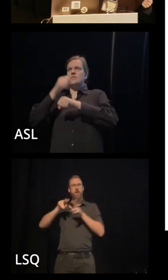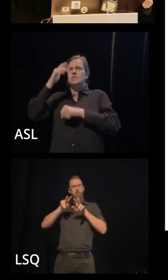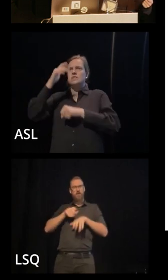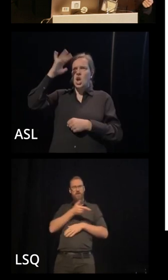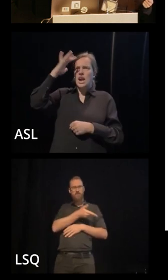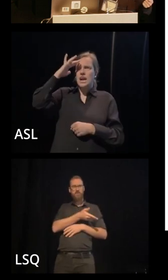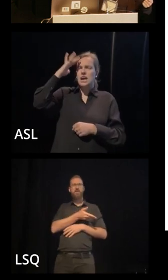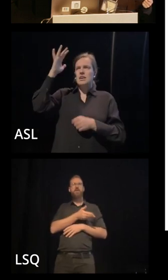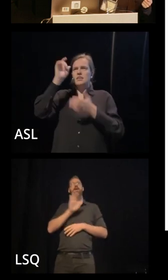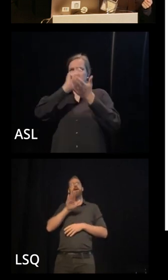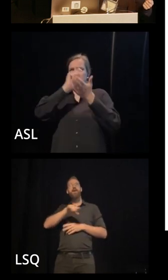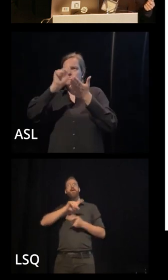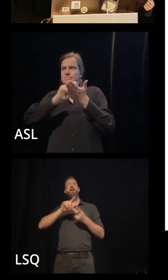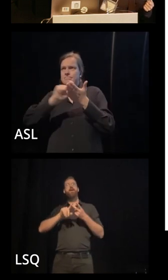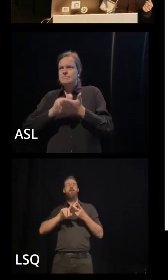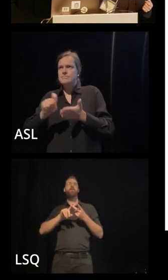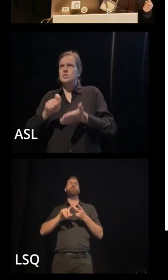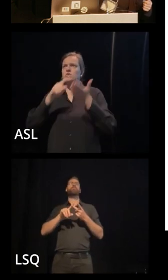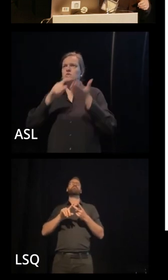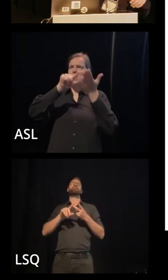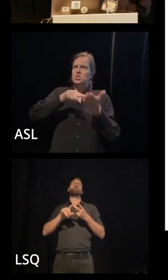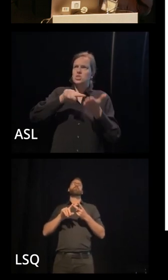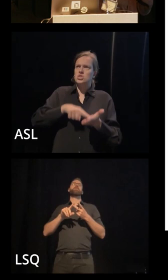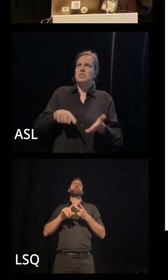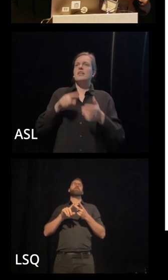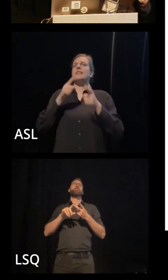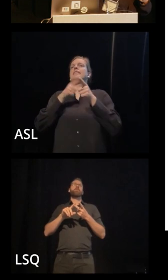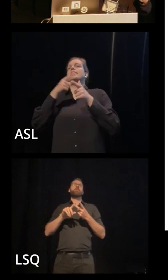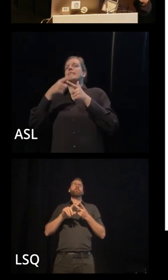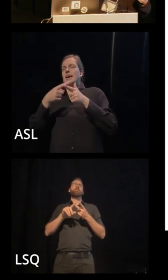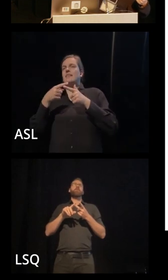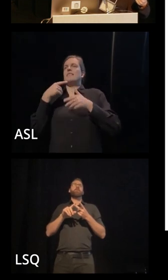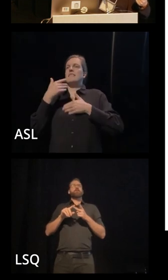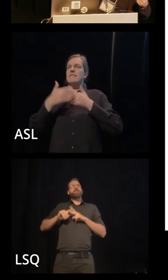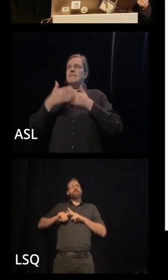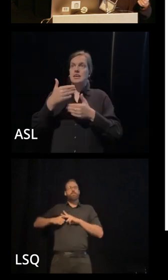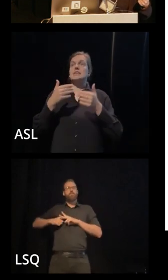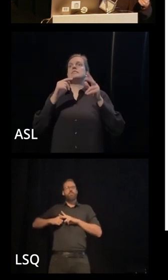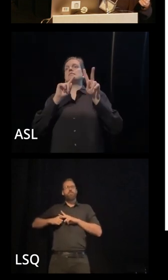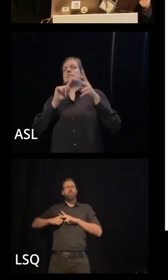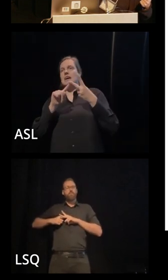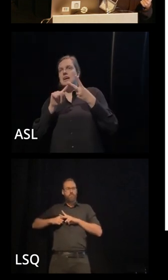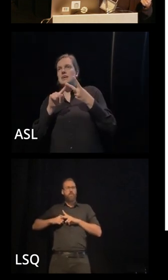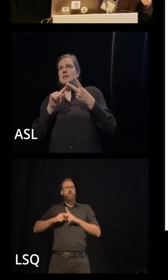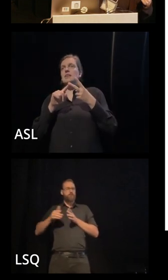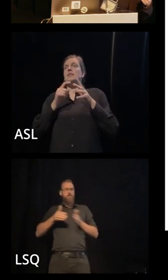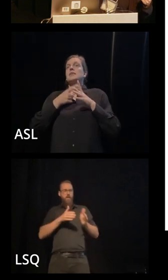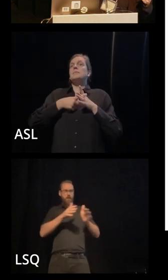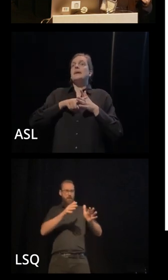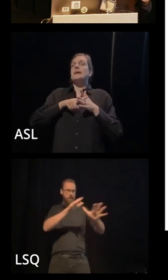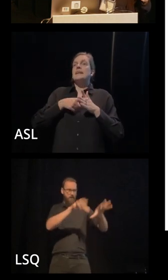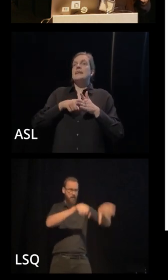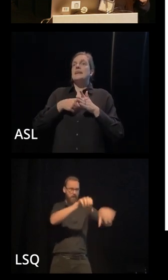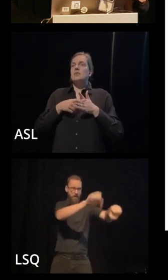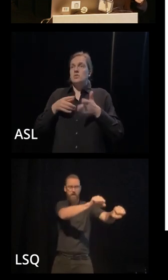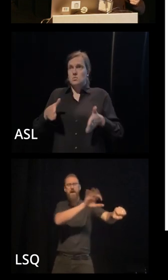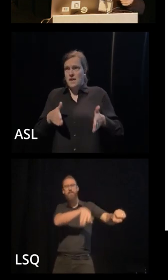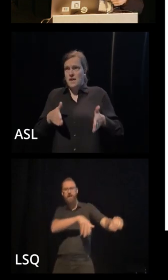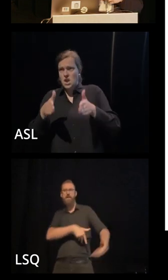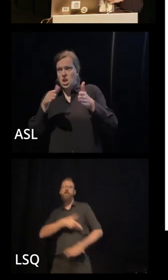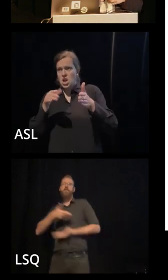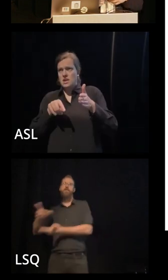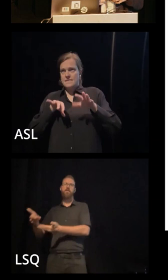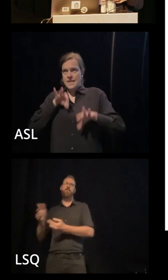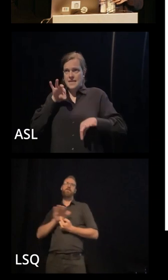projet acrobatique maritime qui allait me permettre de traverser du fleuve à la Seine. Mais tout ça pour amorcer mes 3 prochaines étapes,